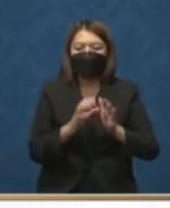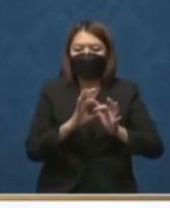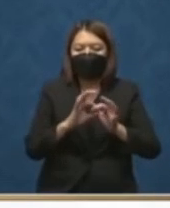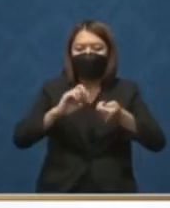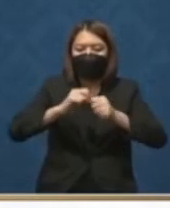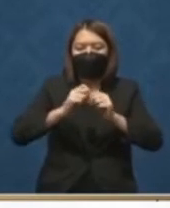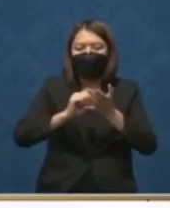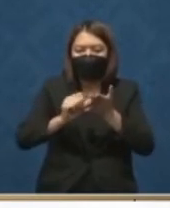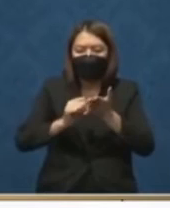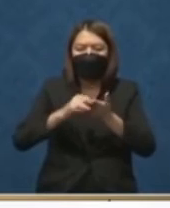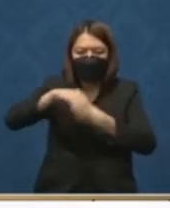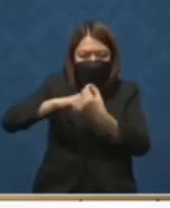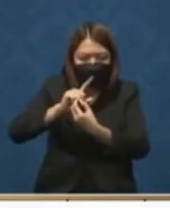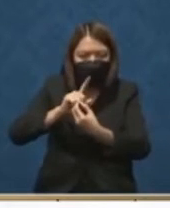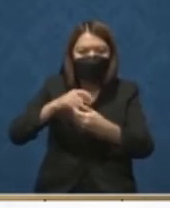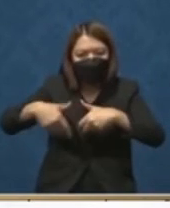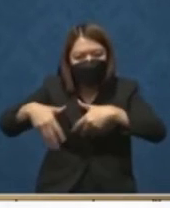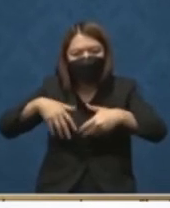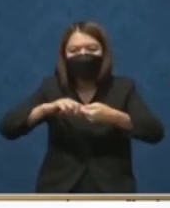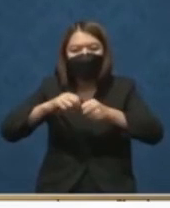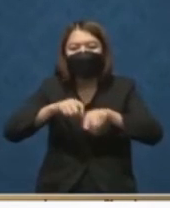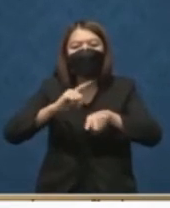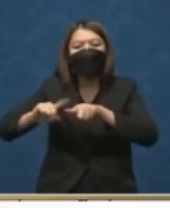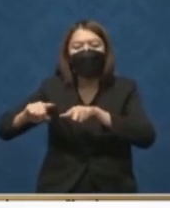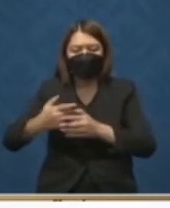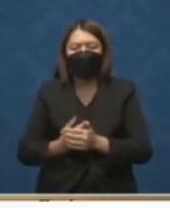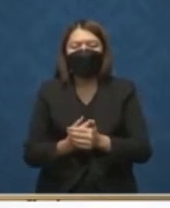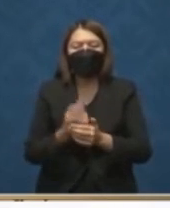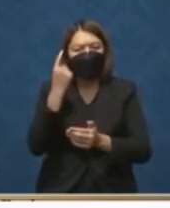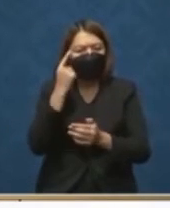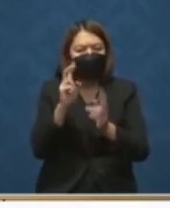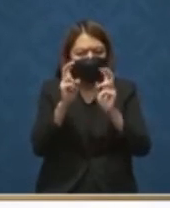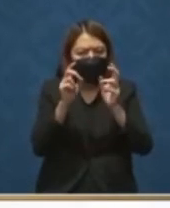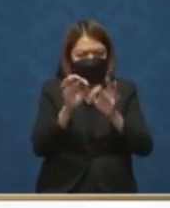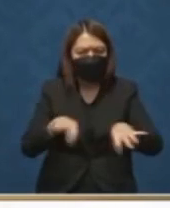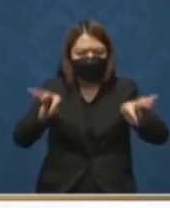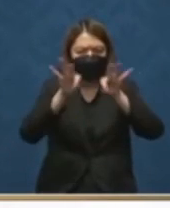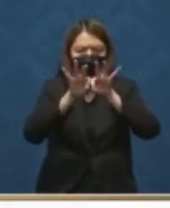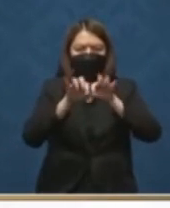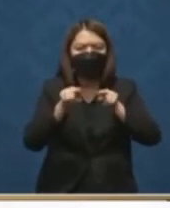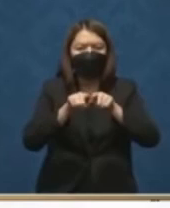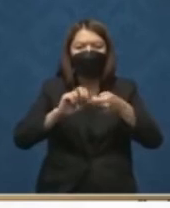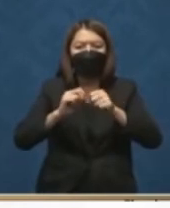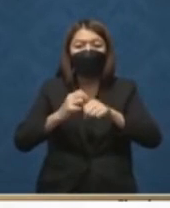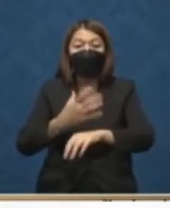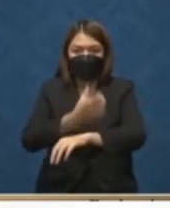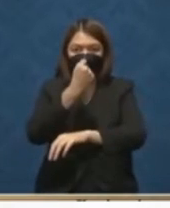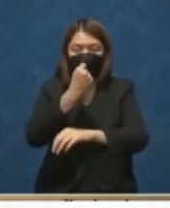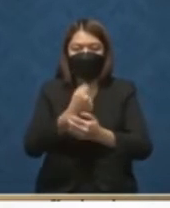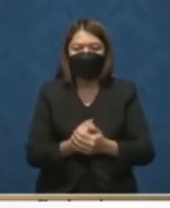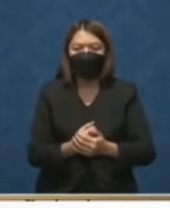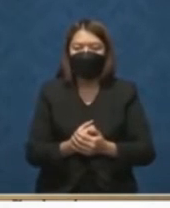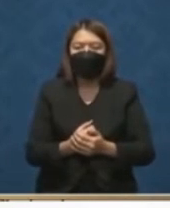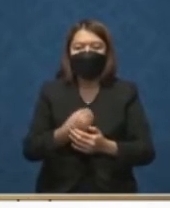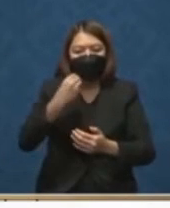ไรก็ตามถ้าเราจะให้รัฐธรรมนูญนั้นไปเป็นส่วนหนึ่งของการแก้ปัญหาปาก